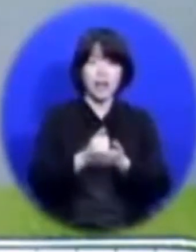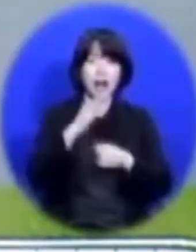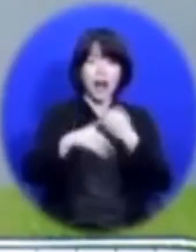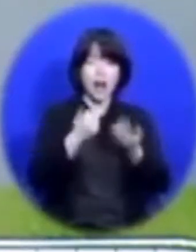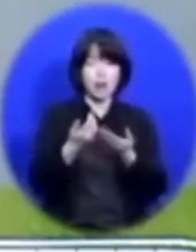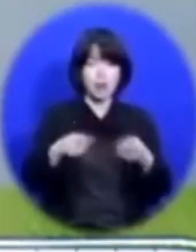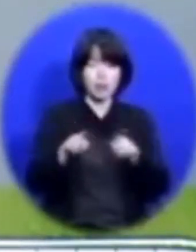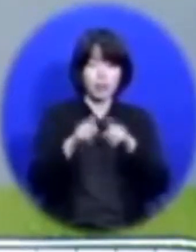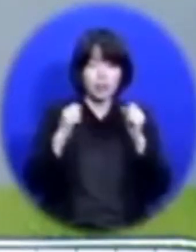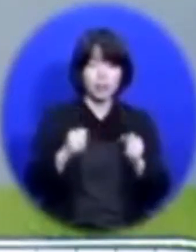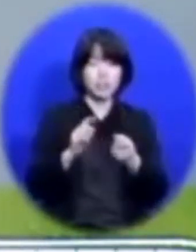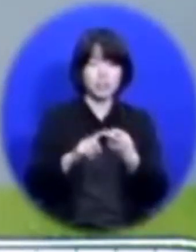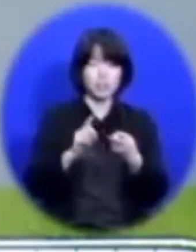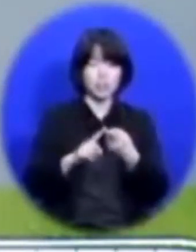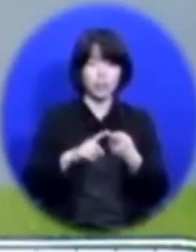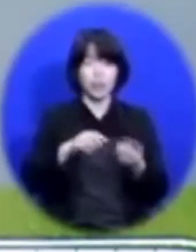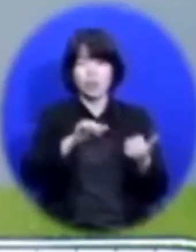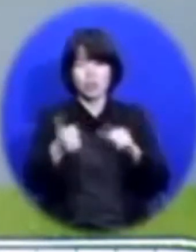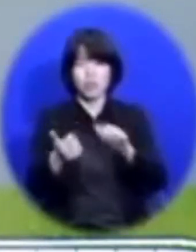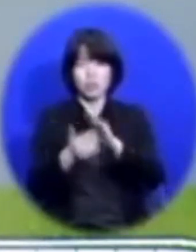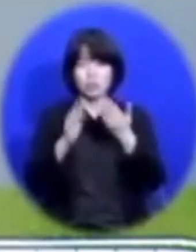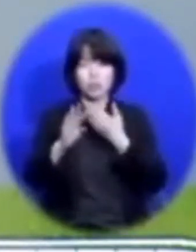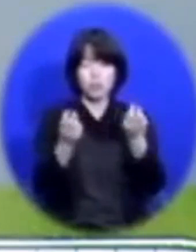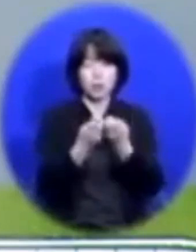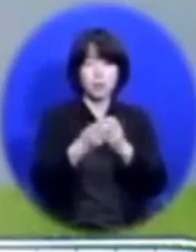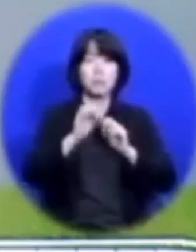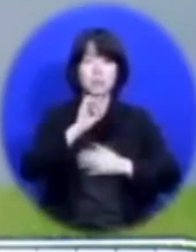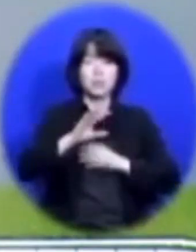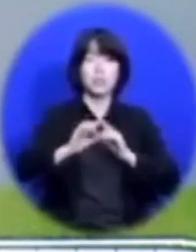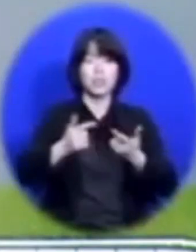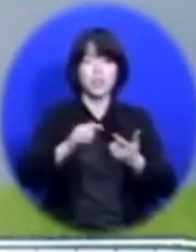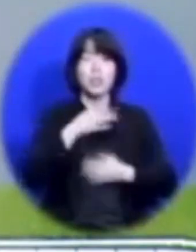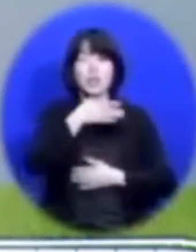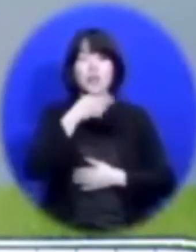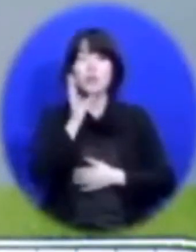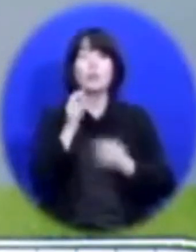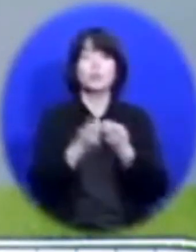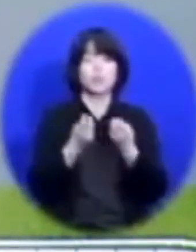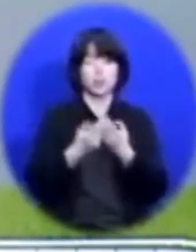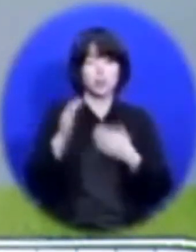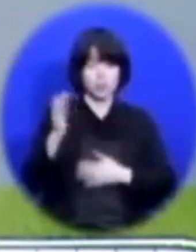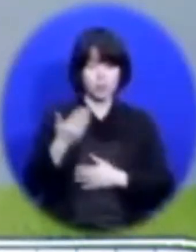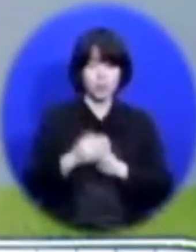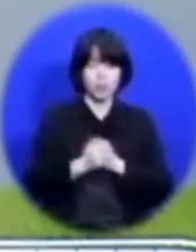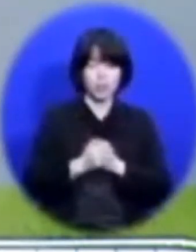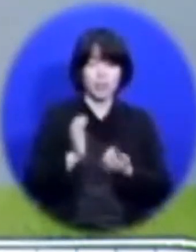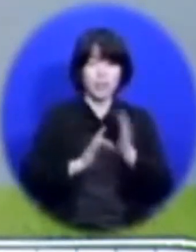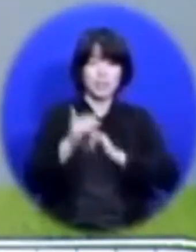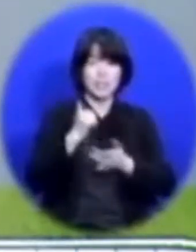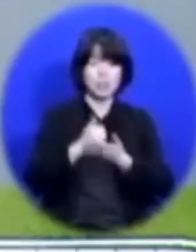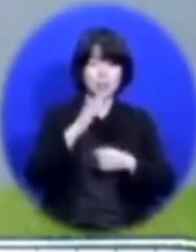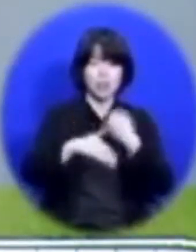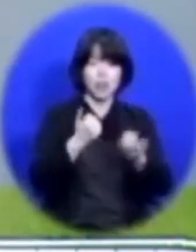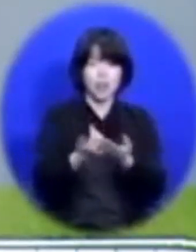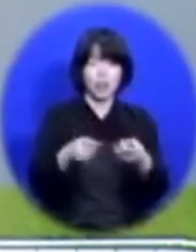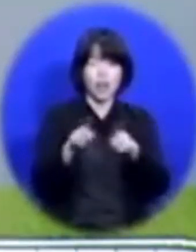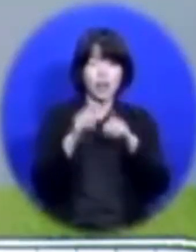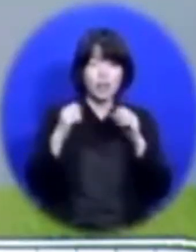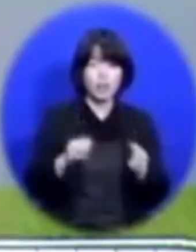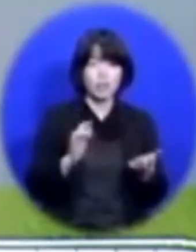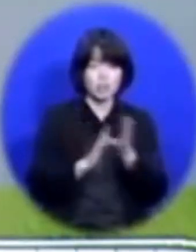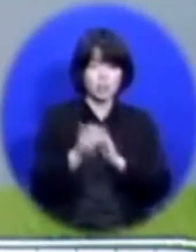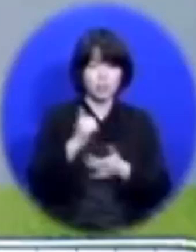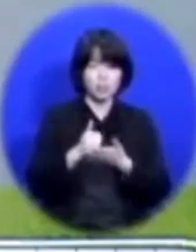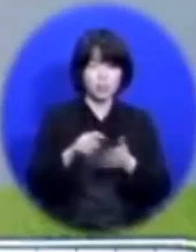믿는다면, 예수님은단순한은퇴계획이아니라,그자체로 은퇴계획이기도합니다.하지만 예수님을임마누엘로믿지못하는사람들에게예수님은 은퇴